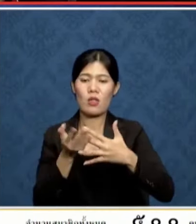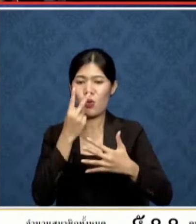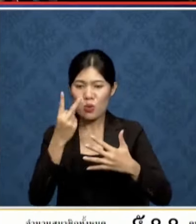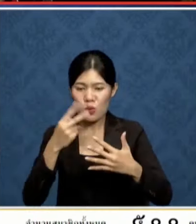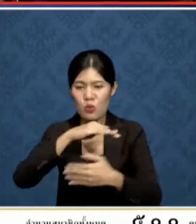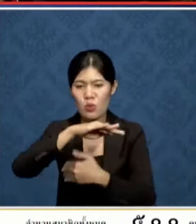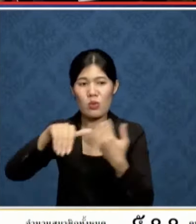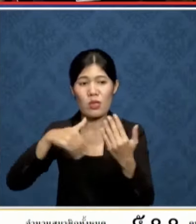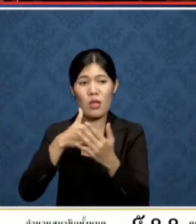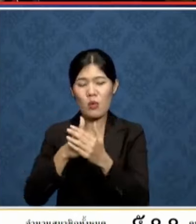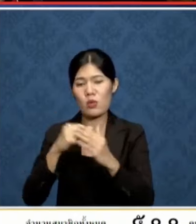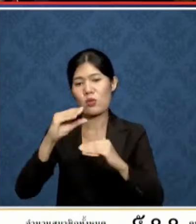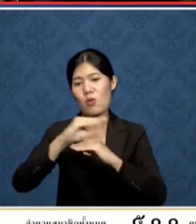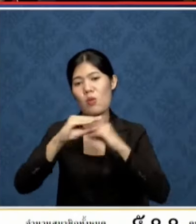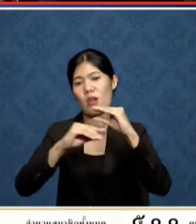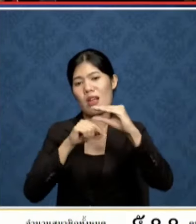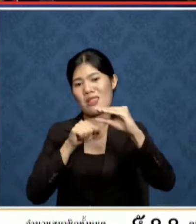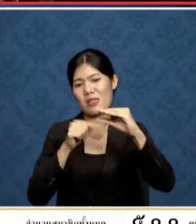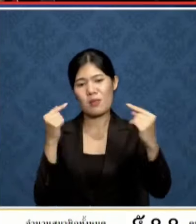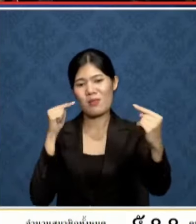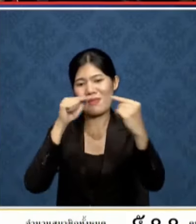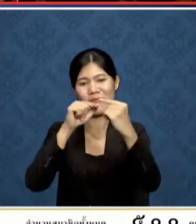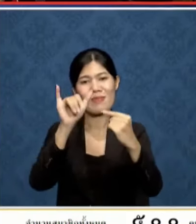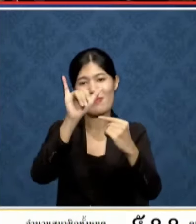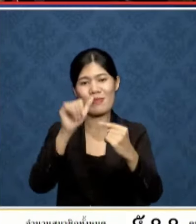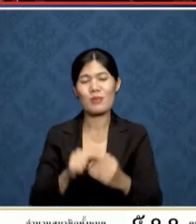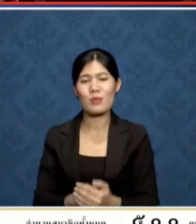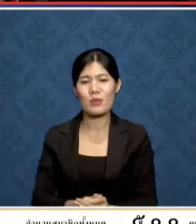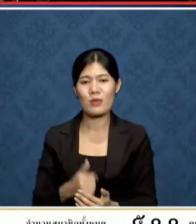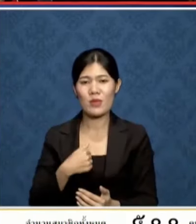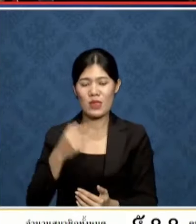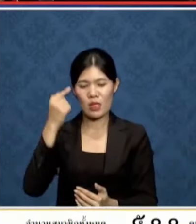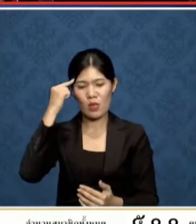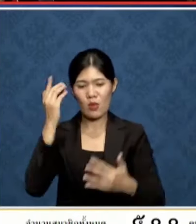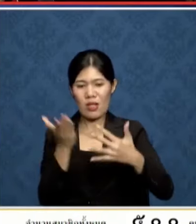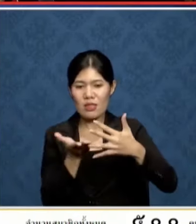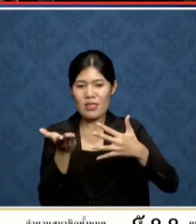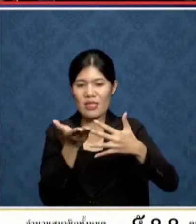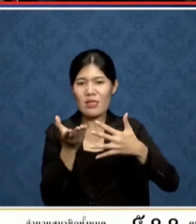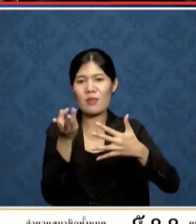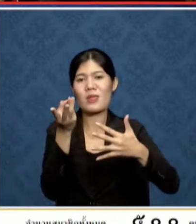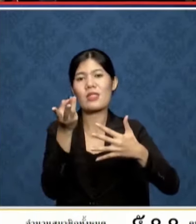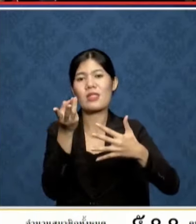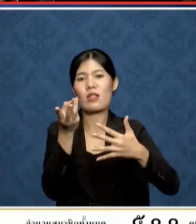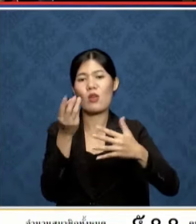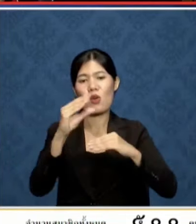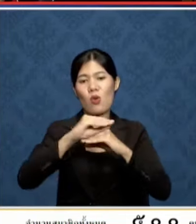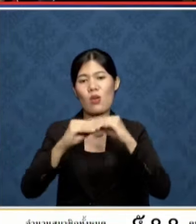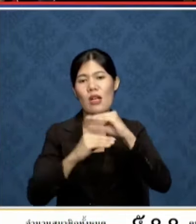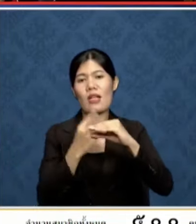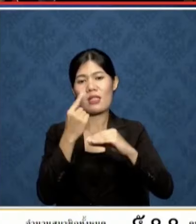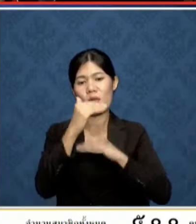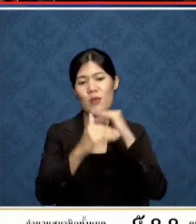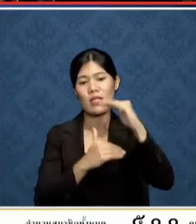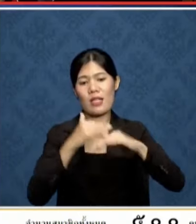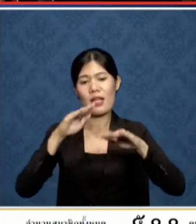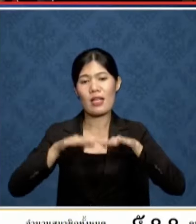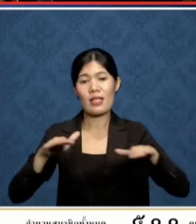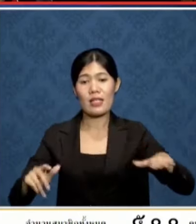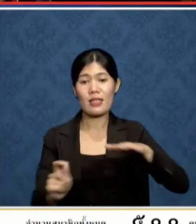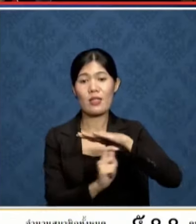จะเห็นเลยครับว่าแทบทุกโครงการไปไม่ถึงเป้าหมายเลยครับส่วนมากเกินครึ่งมานิดเดียวครับมีแค่โครงการเดียวคือโครงการพัฒนาเด็กปฐมวัยนะครับ